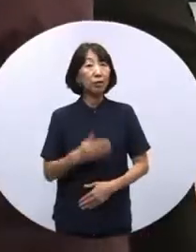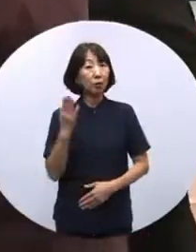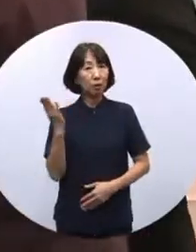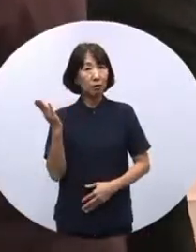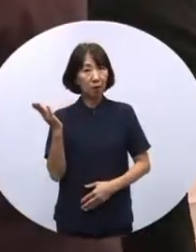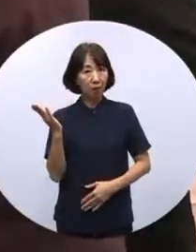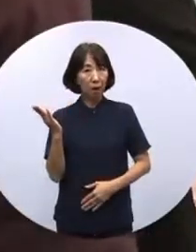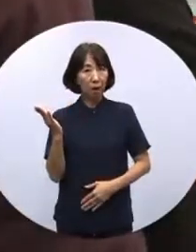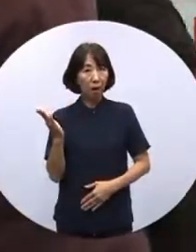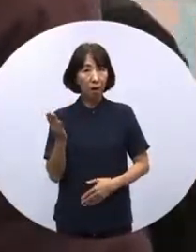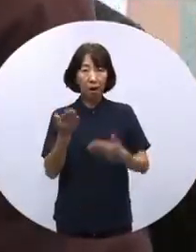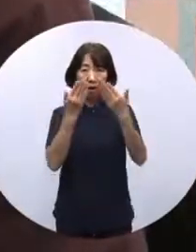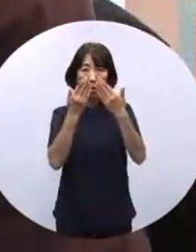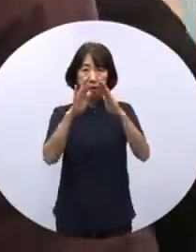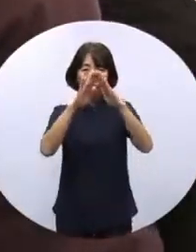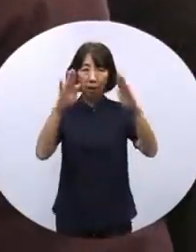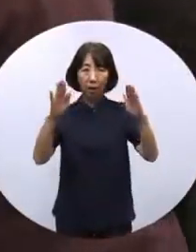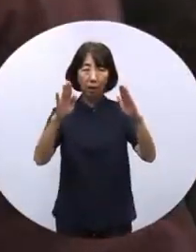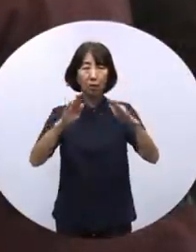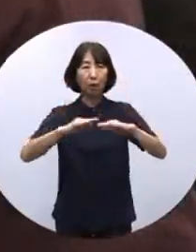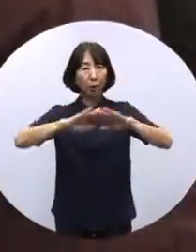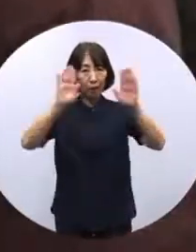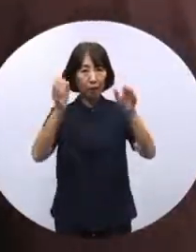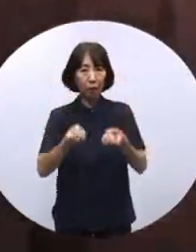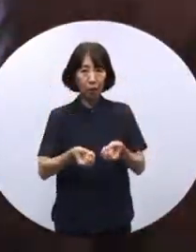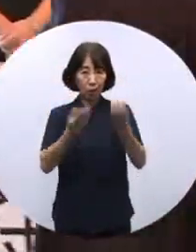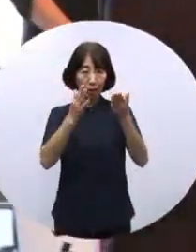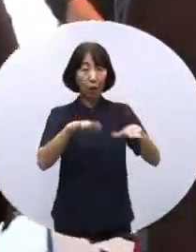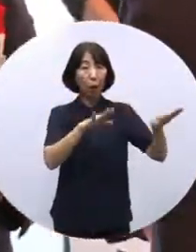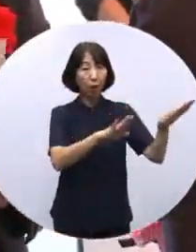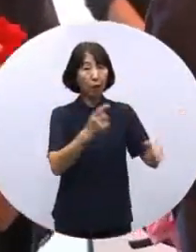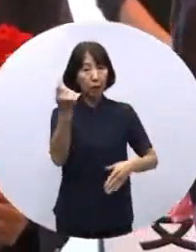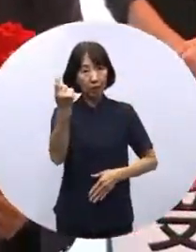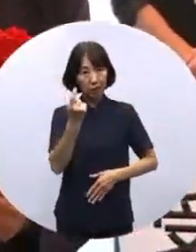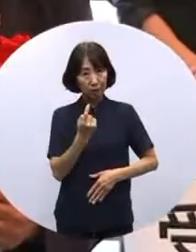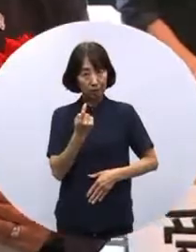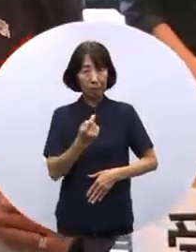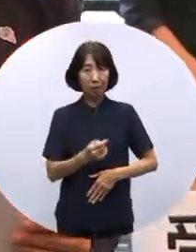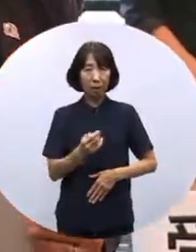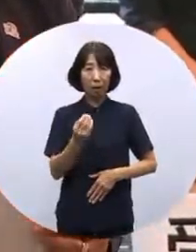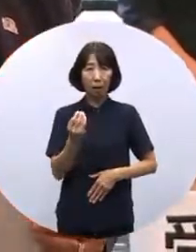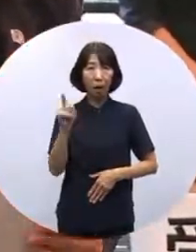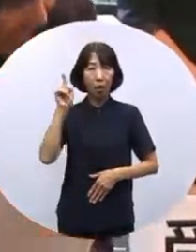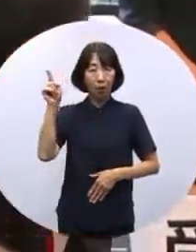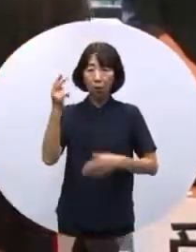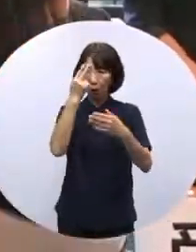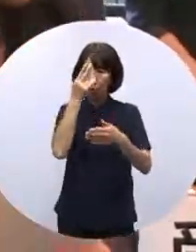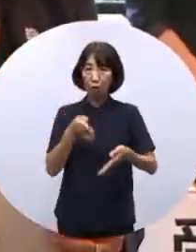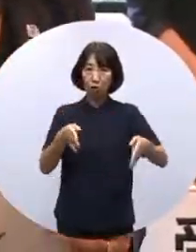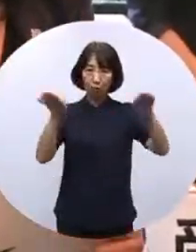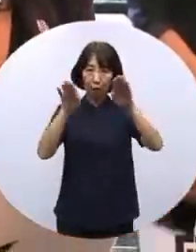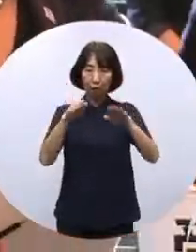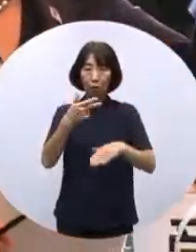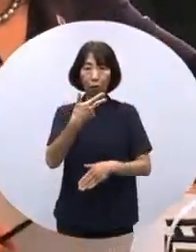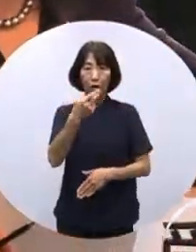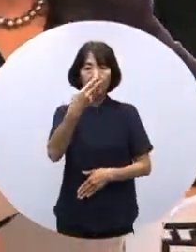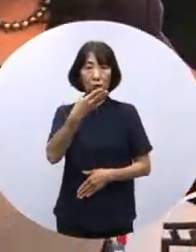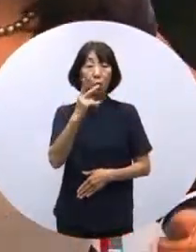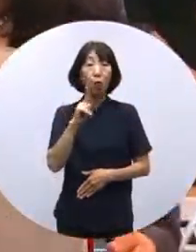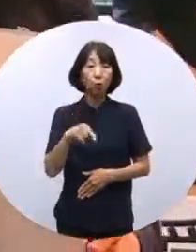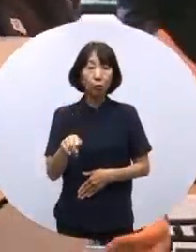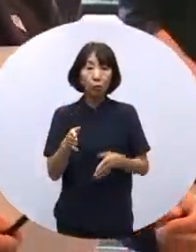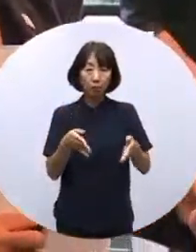こちらは展覧会の開催を祝い、ハワイから駆けつけたホノルル美術館のショーン・オハロー館長。